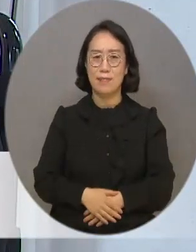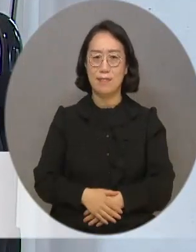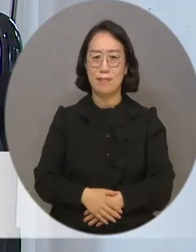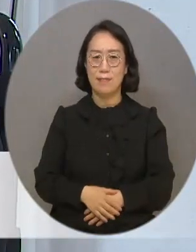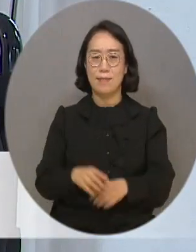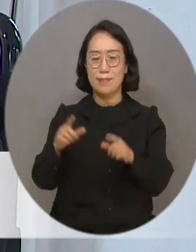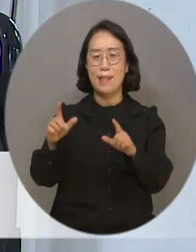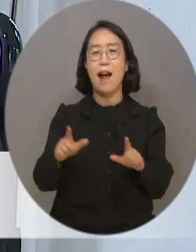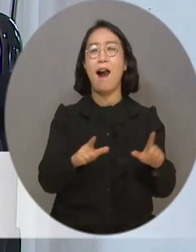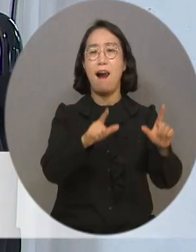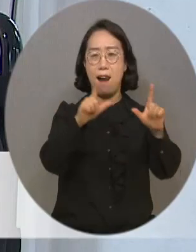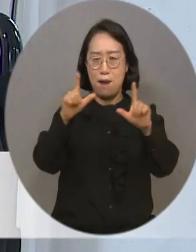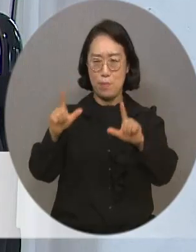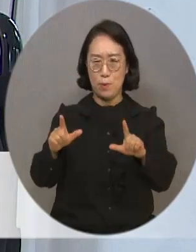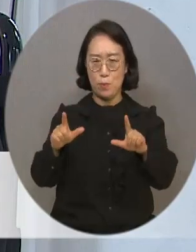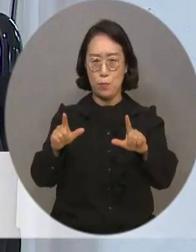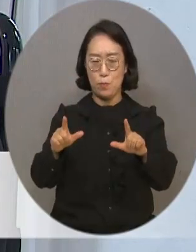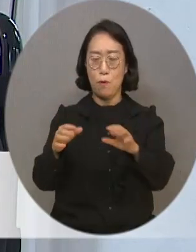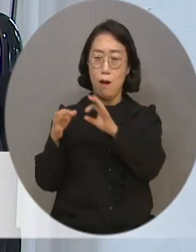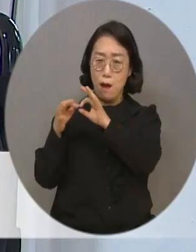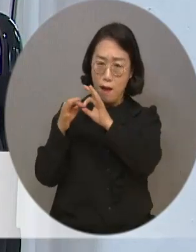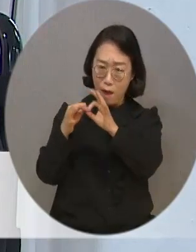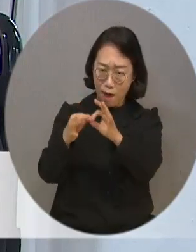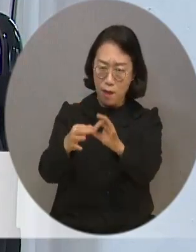삶이고 계속해서